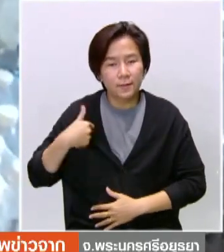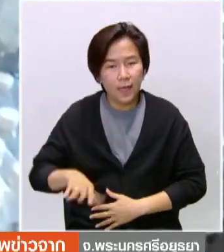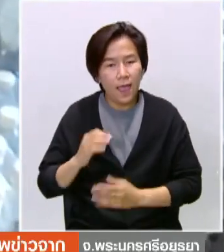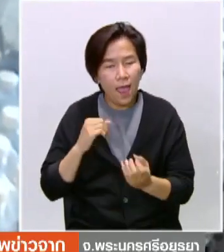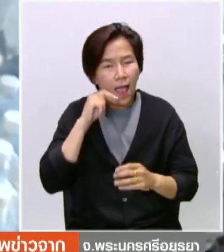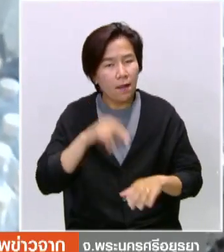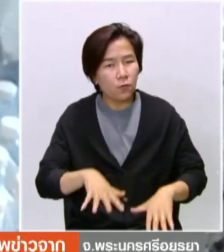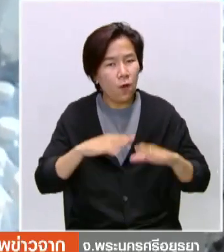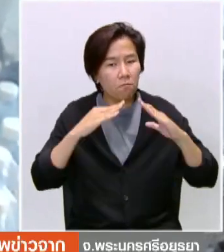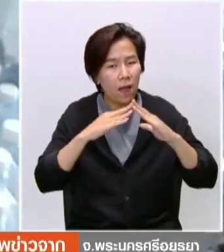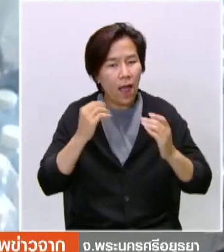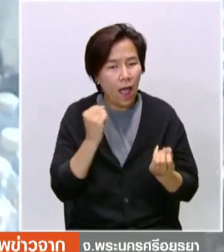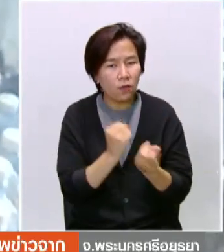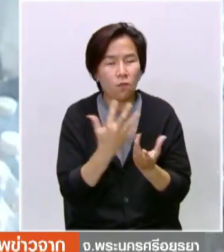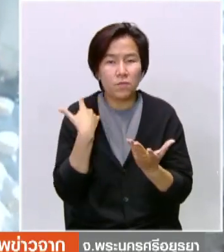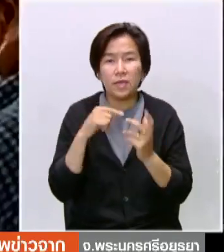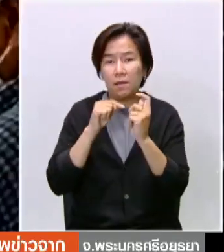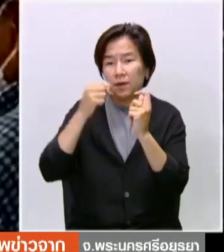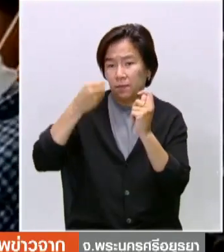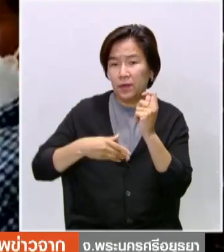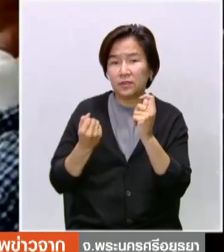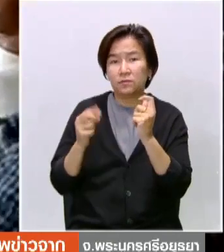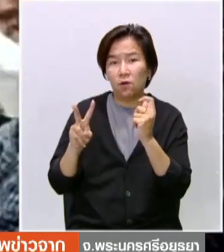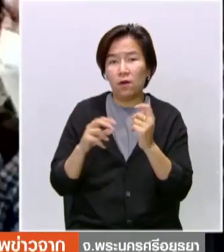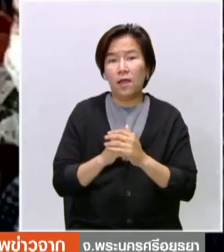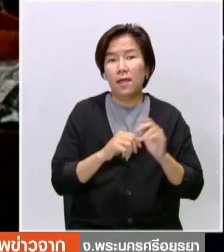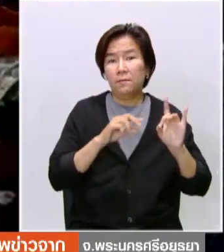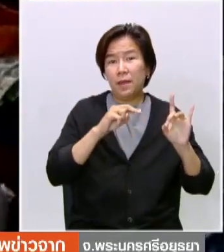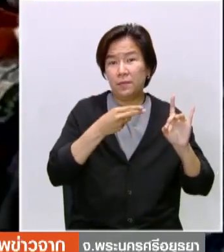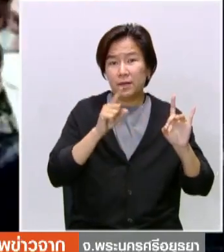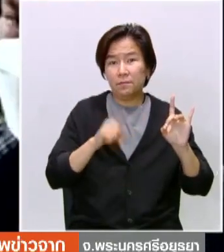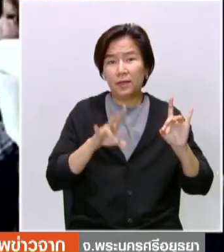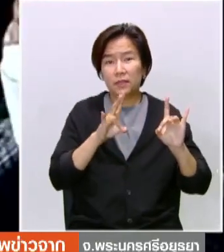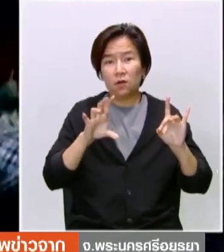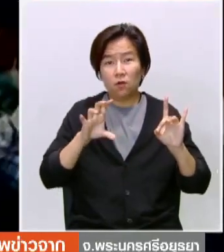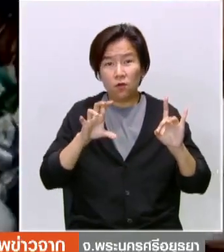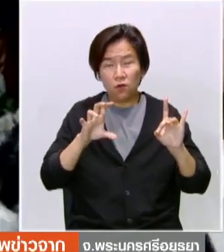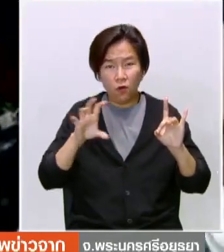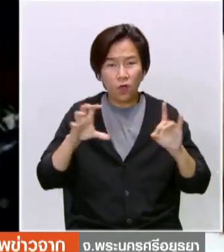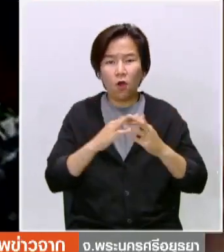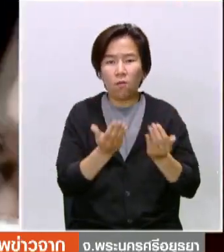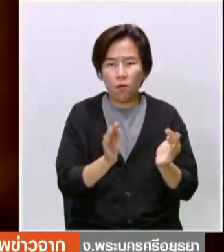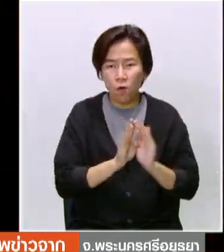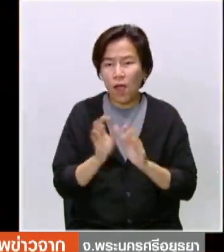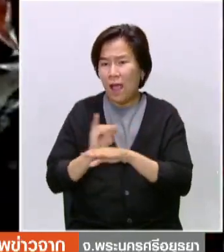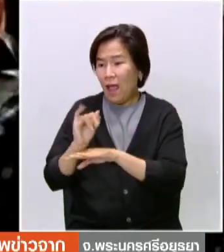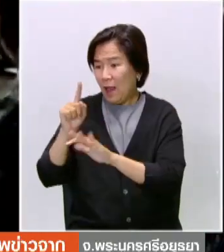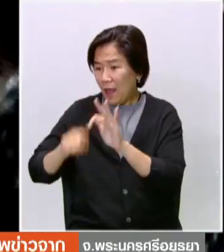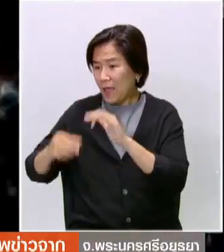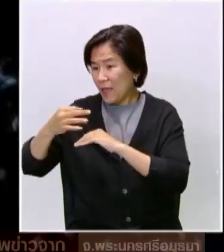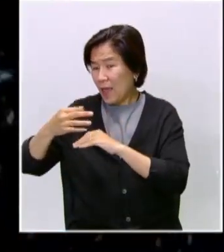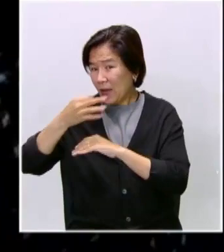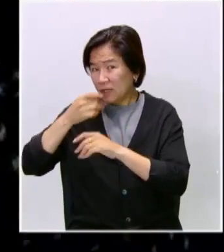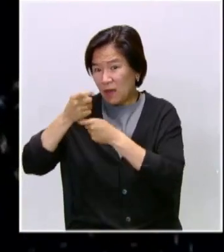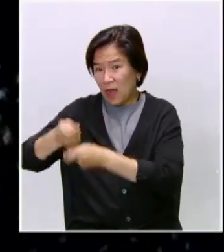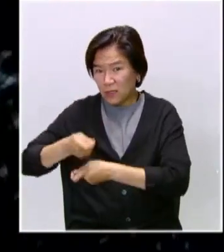ากน้ำท่วมบ้าน12อำเภอค่ะ 81,700 ครัวเรือนและพื้นที่การเกษตรกว่า 22,000 ไร่ค่